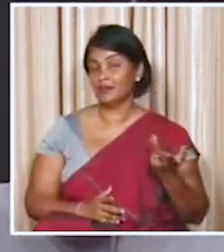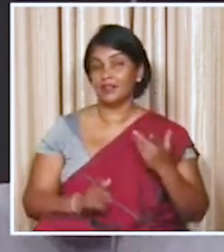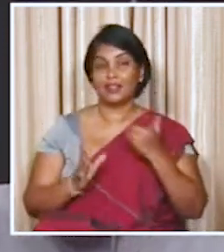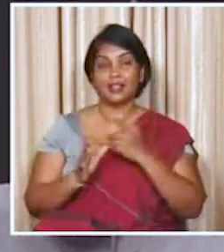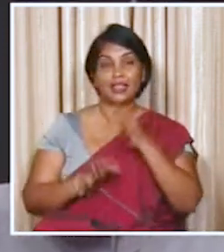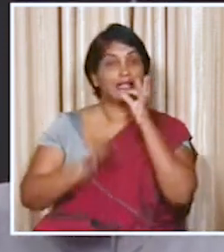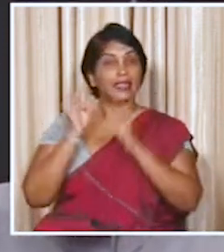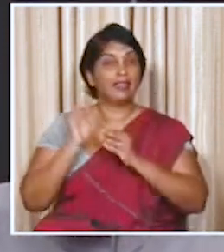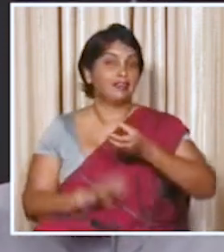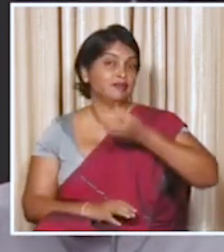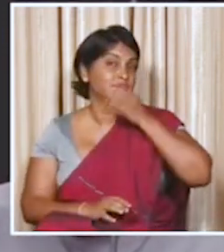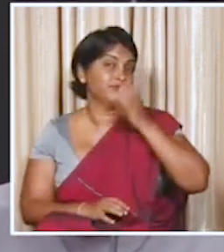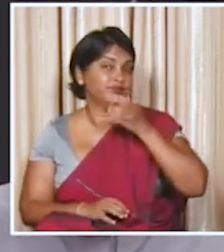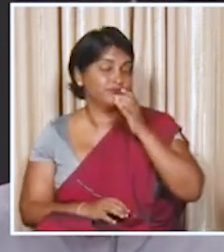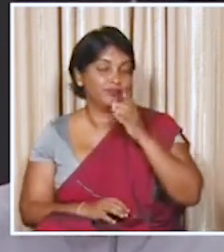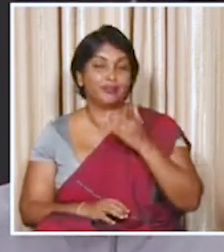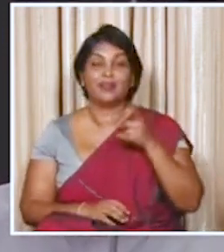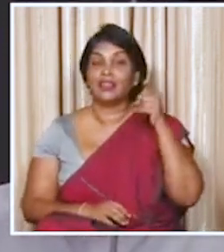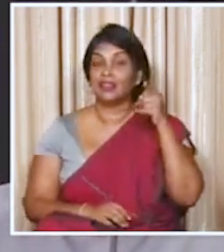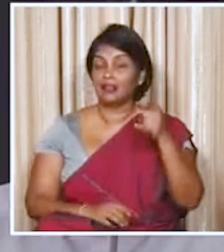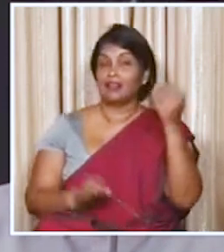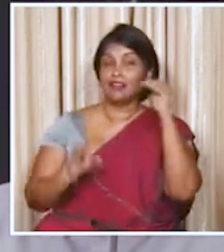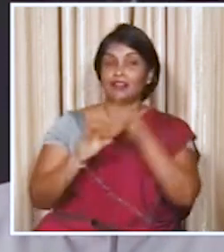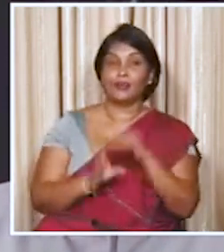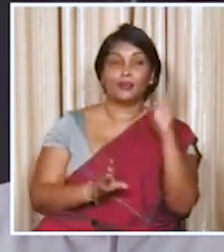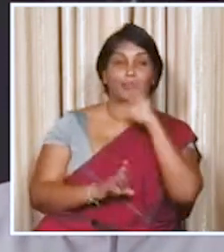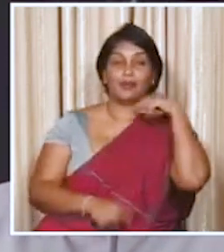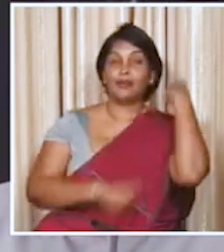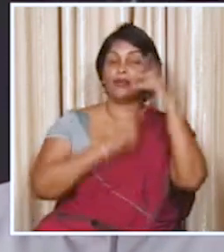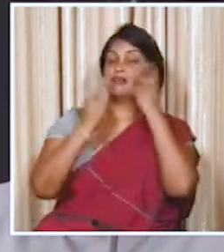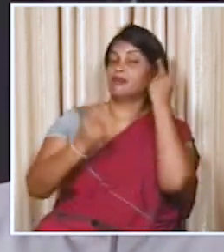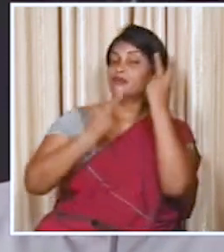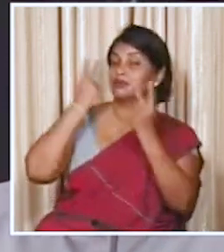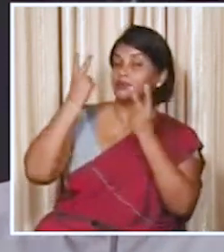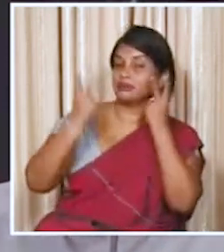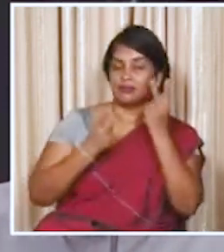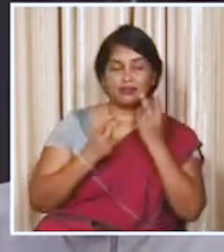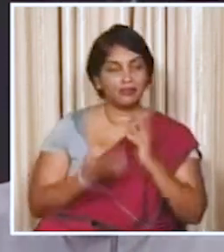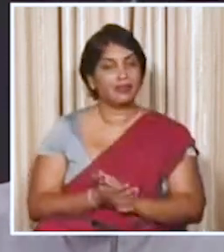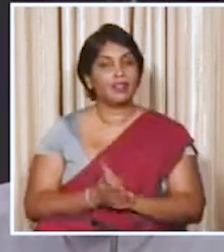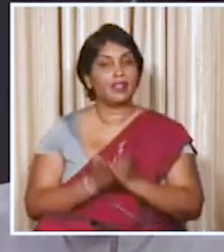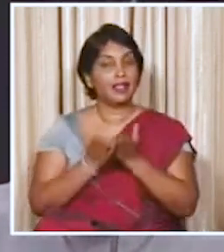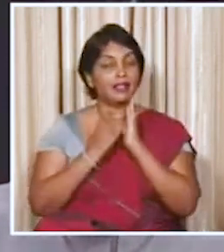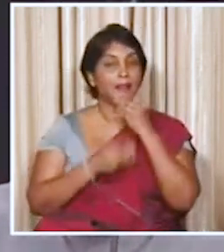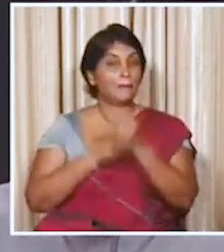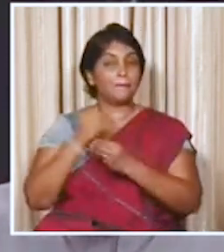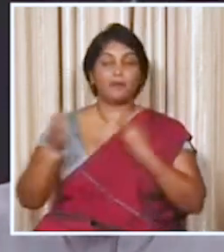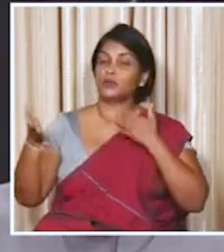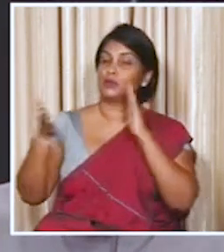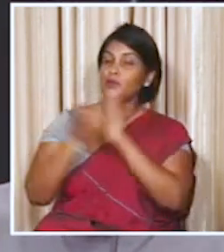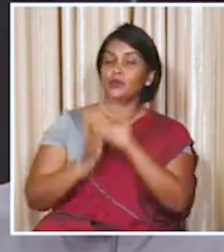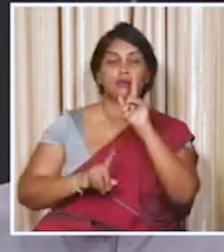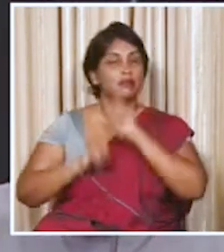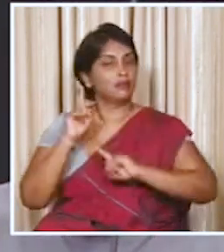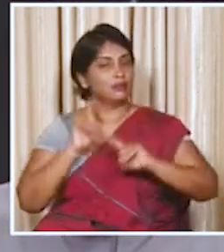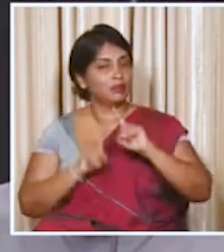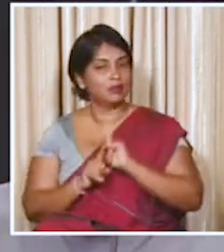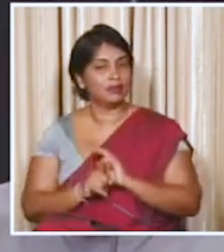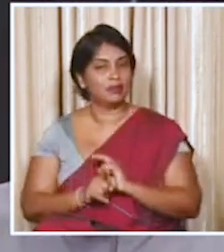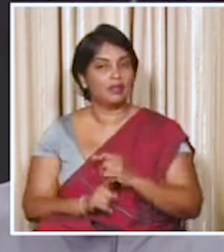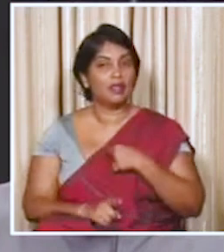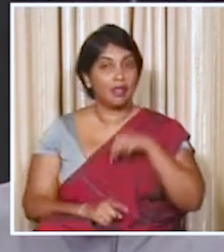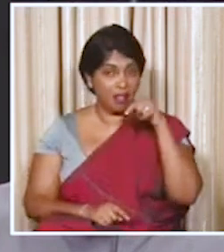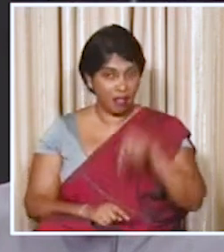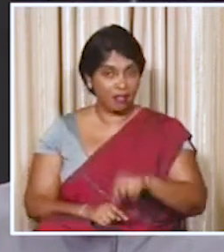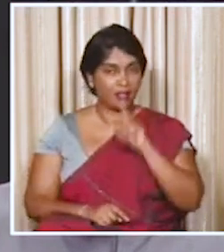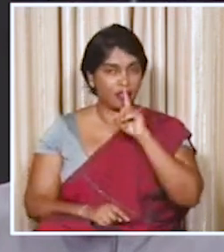අමුල්ලකේ කිරි ටික බොනකොට ඔබතුමීලා ගිහිල්ලා සුලම් බලාගාර නිරීක්ෂණය කරනකොට ඉන්දියාවේ ආයෝජකයත් එක්ක කතා කරනකොට Bapak tuh minta